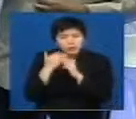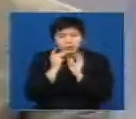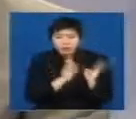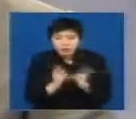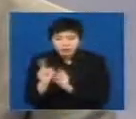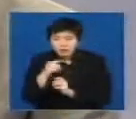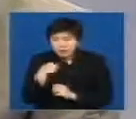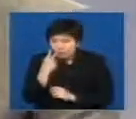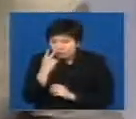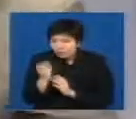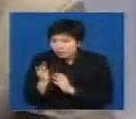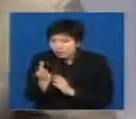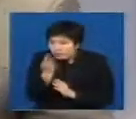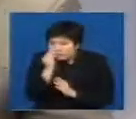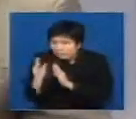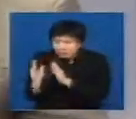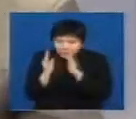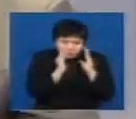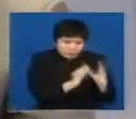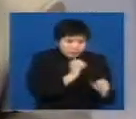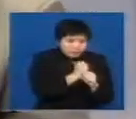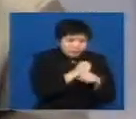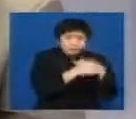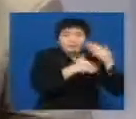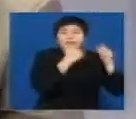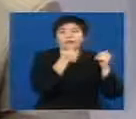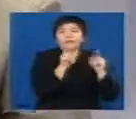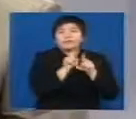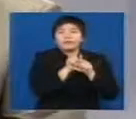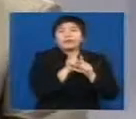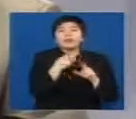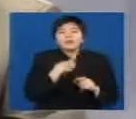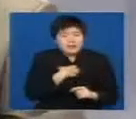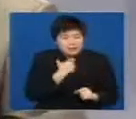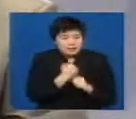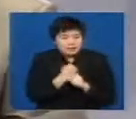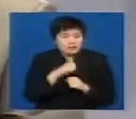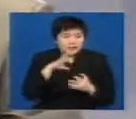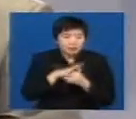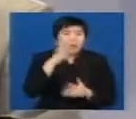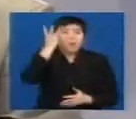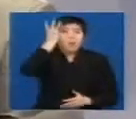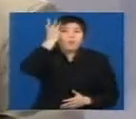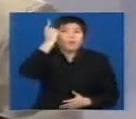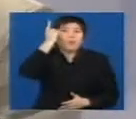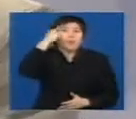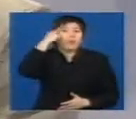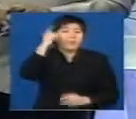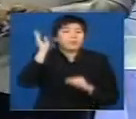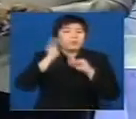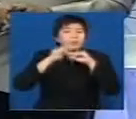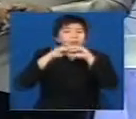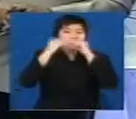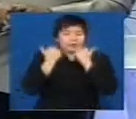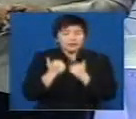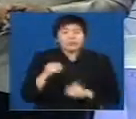ได้ดูบ้านเราแล้วเราอยากจะพัฒนาอะไรจะได้ส่งมาให้ครบถ้วนก็เป็นเรื่องขององค์ความรู้ด้วยนะครับ ผมเพิ่งเปิดเจอนะองค์